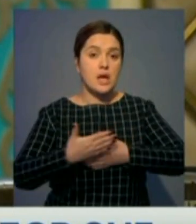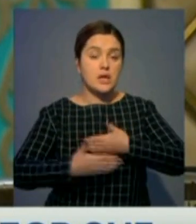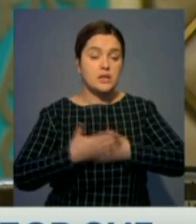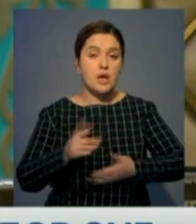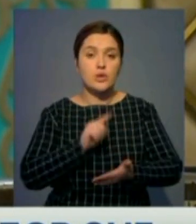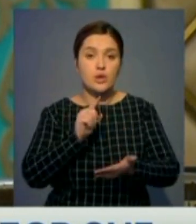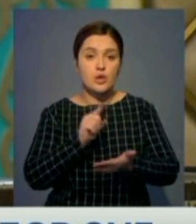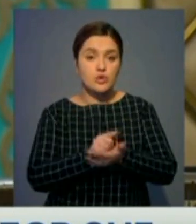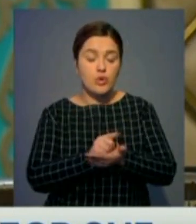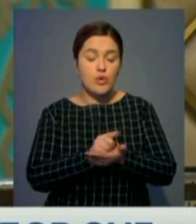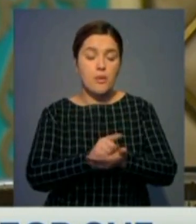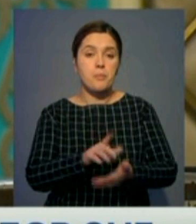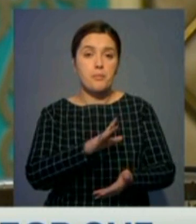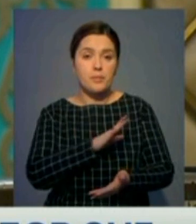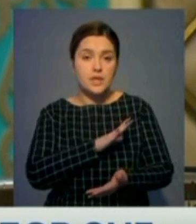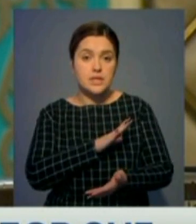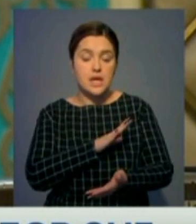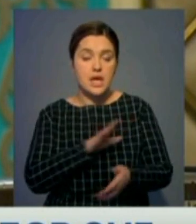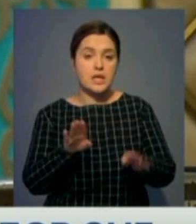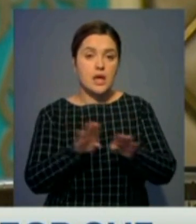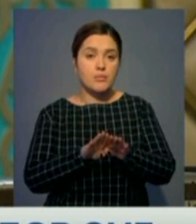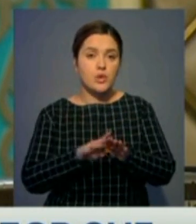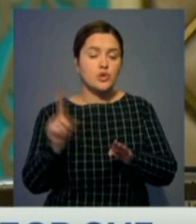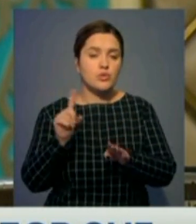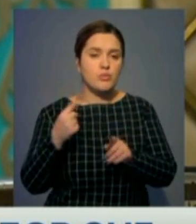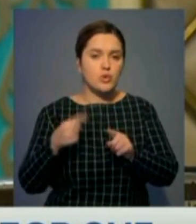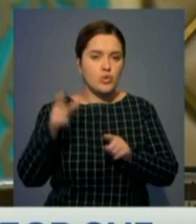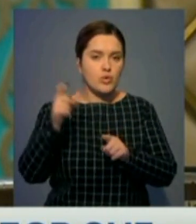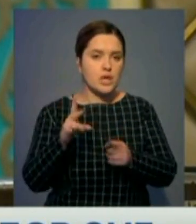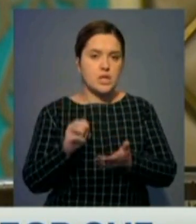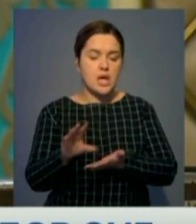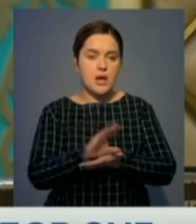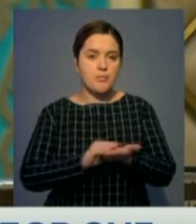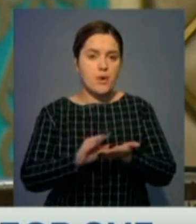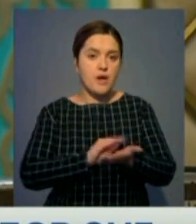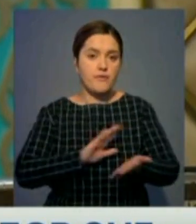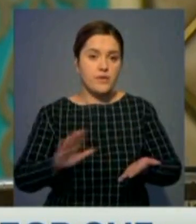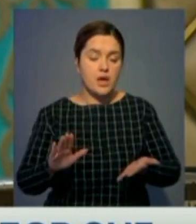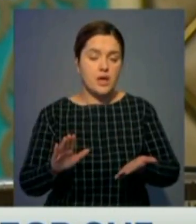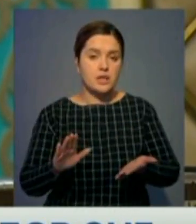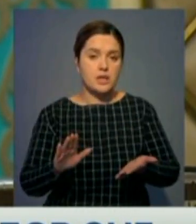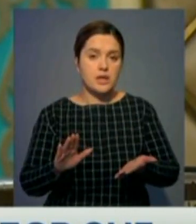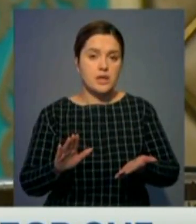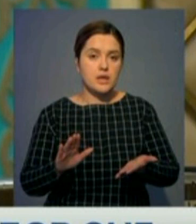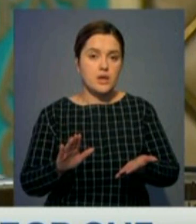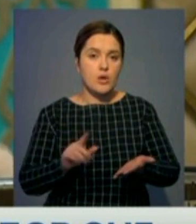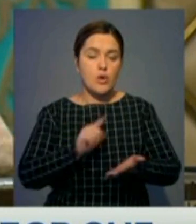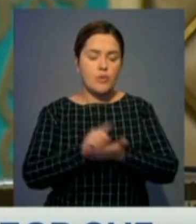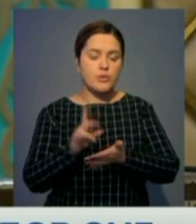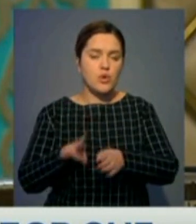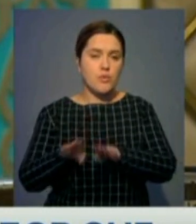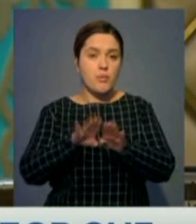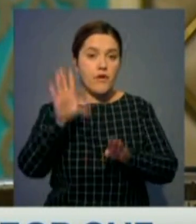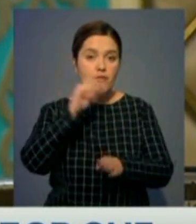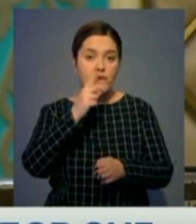должно быть таким, чтобы другим неповадно было. То есть оно преследует цель также общей превенции.